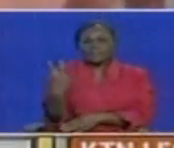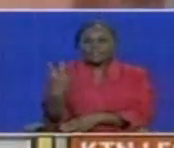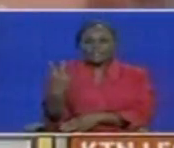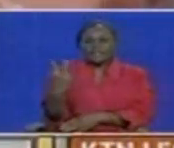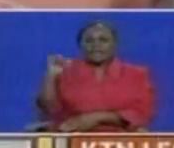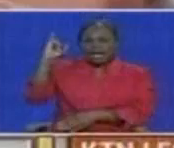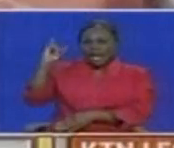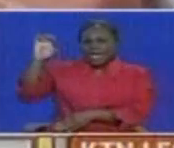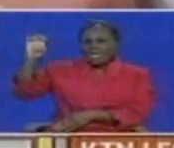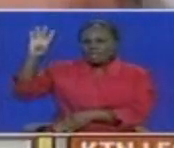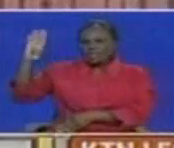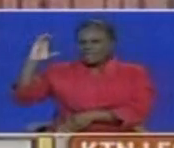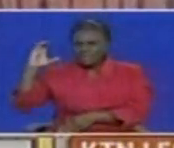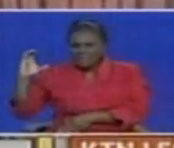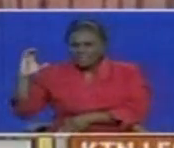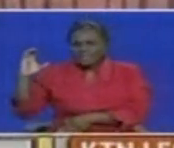uchaguzi